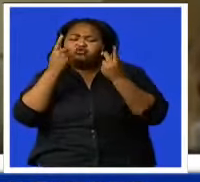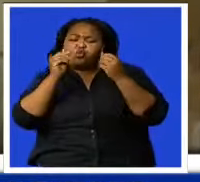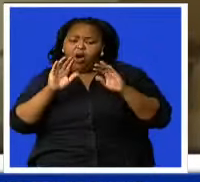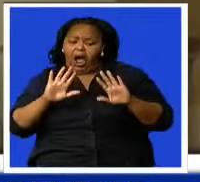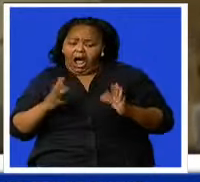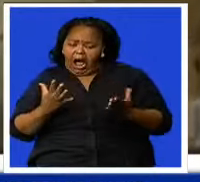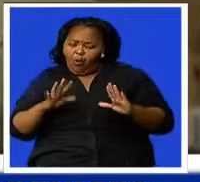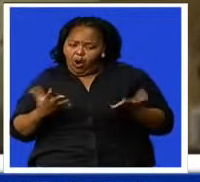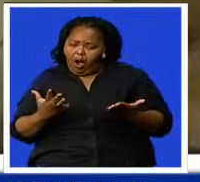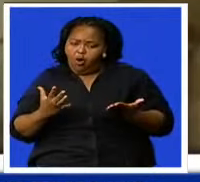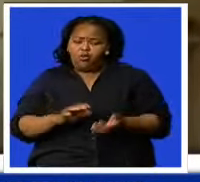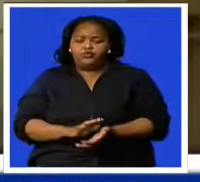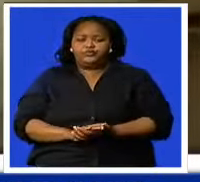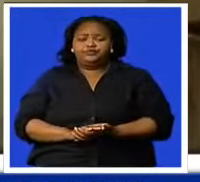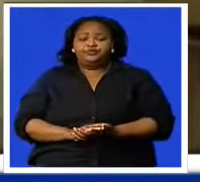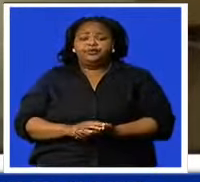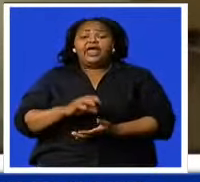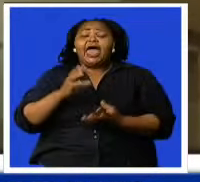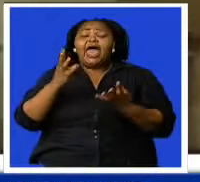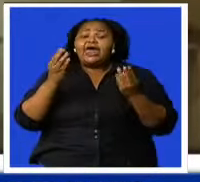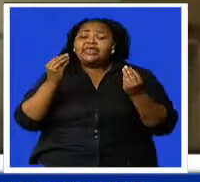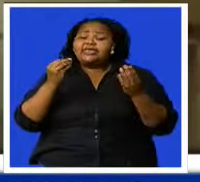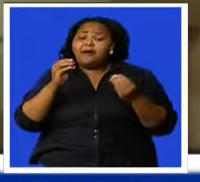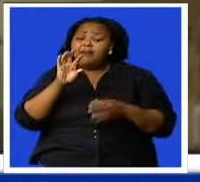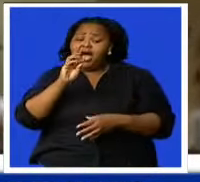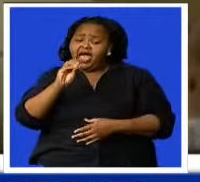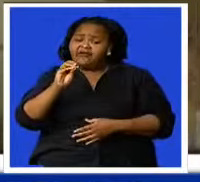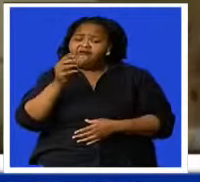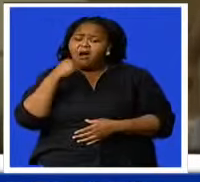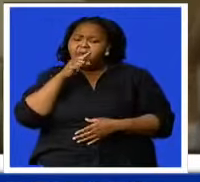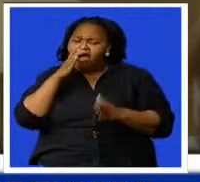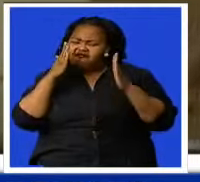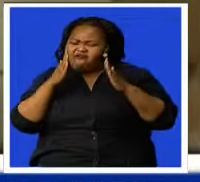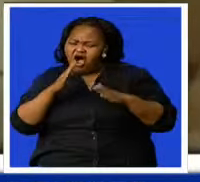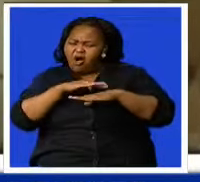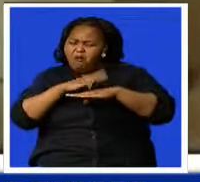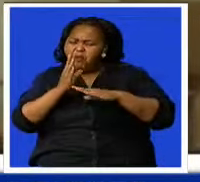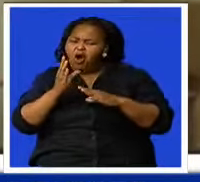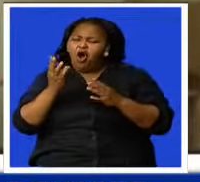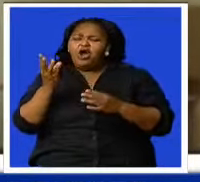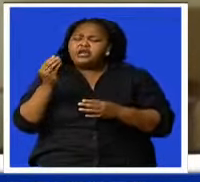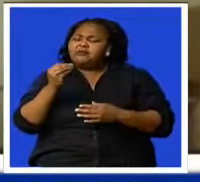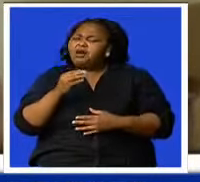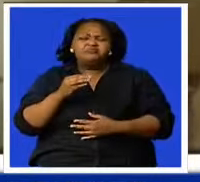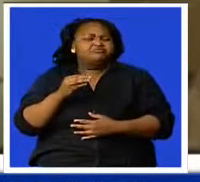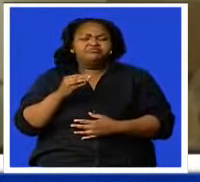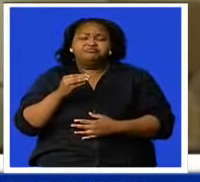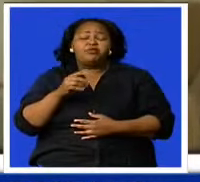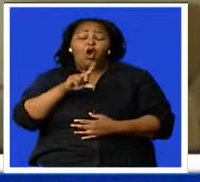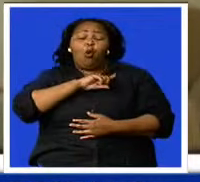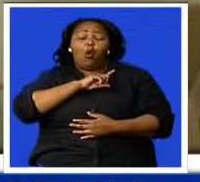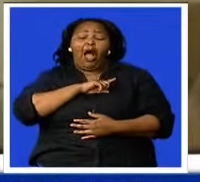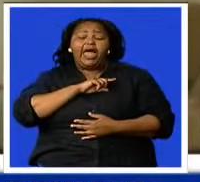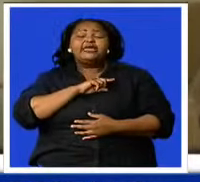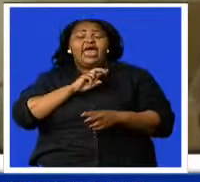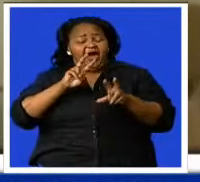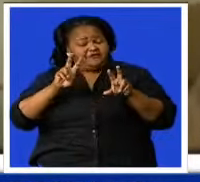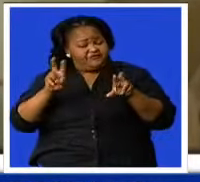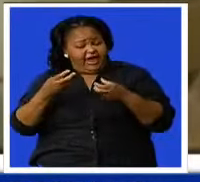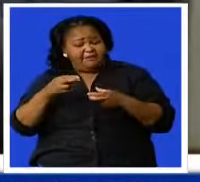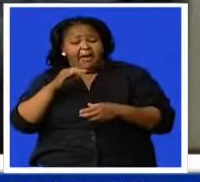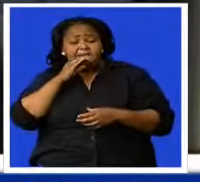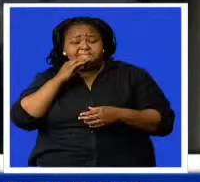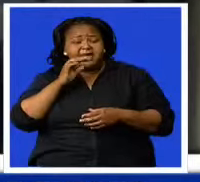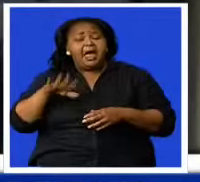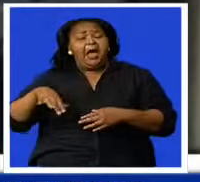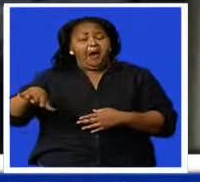le nombolo, yebo wona sibuke inombolo ngoba one rape is one rape too many.